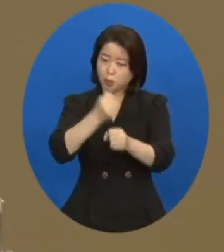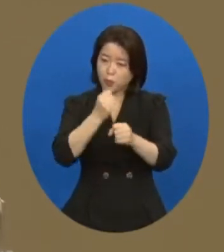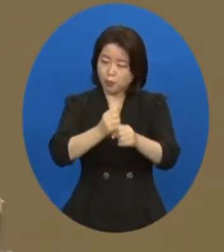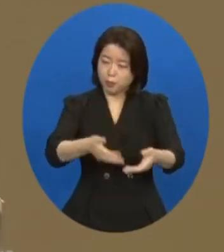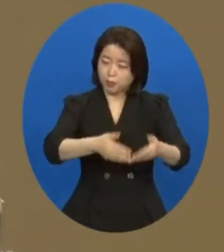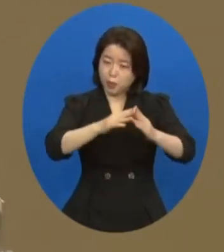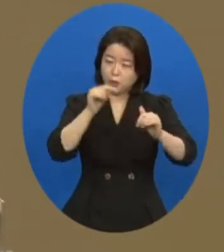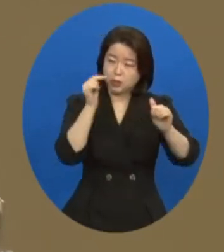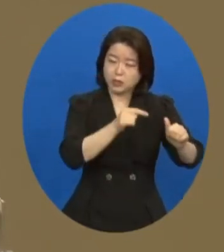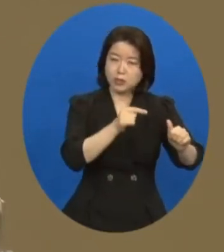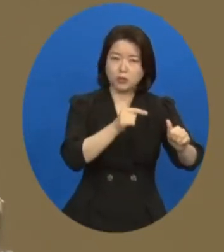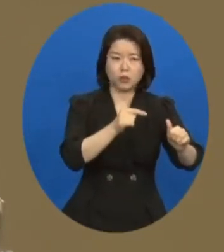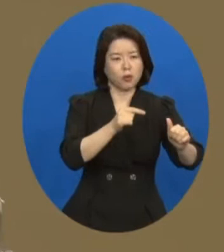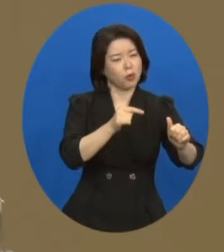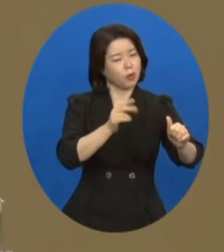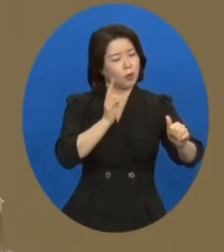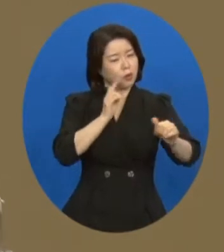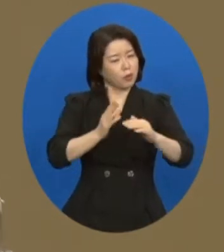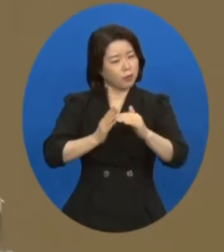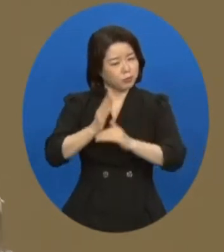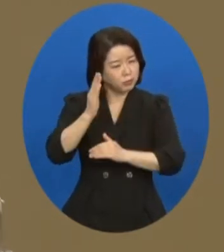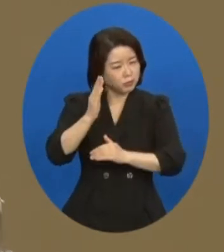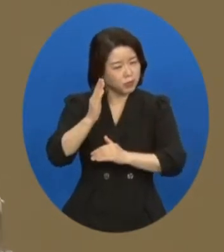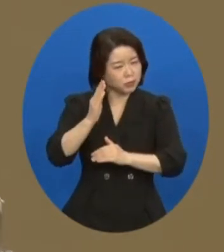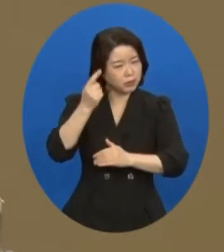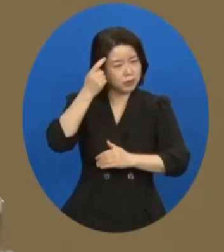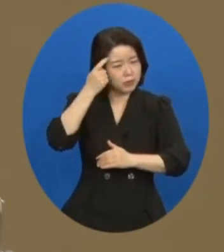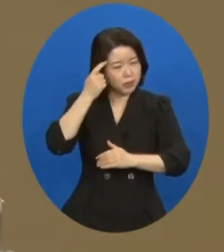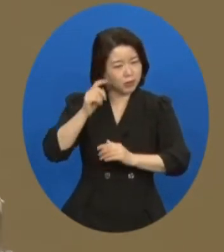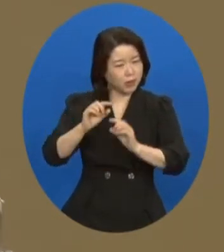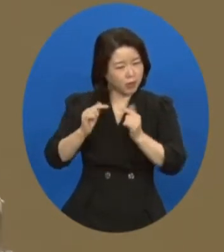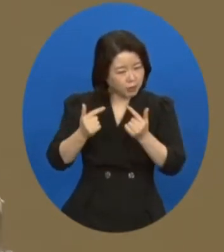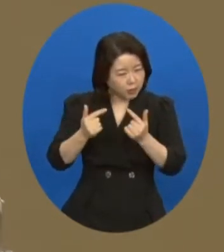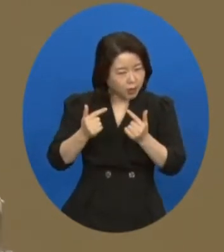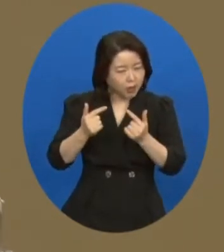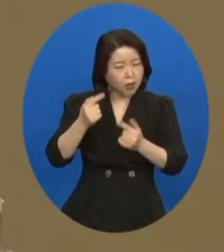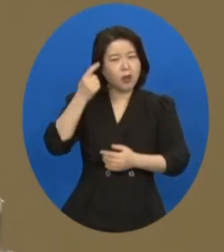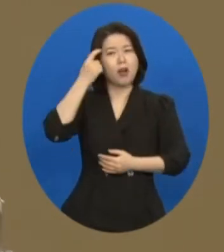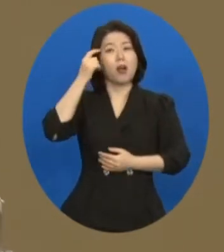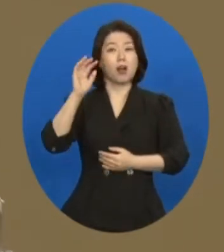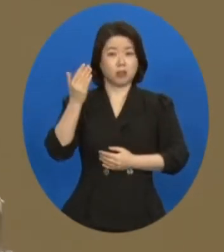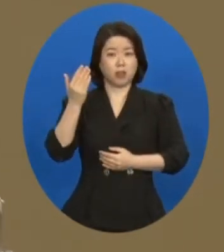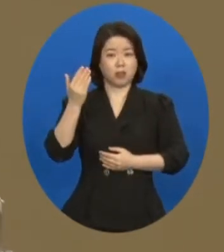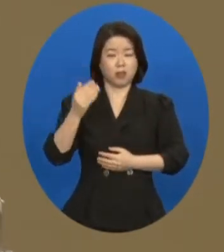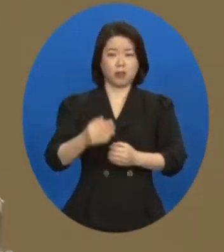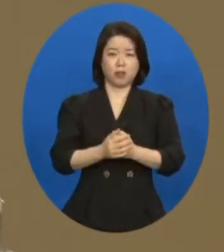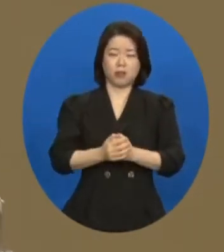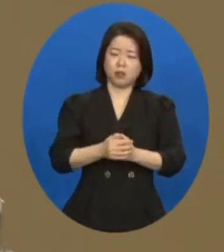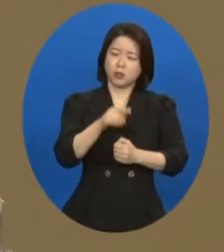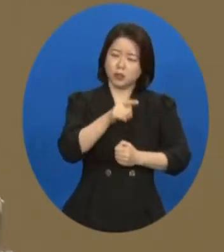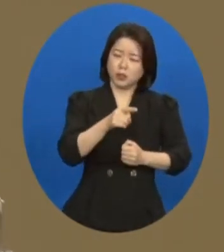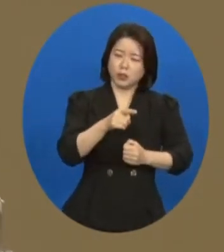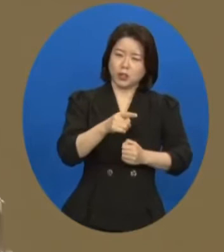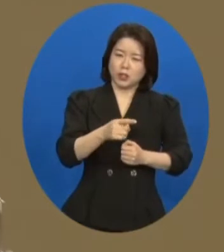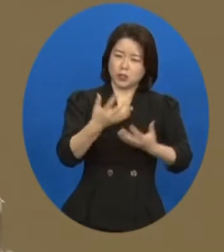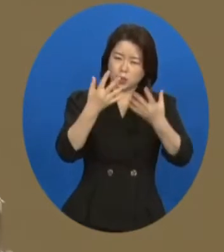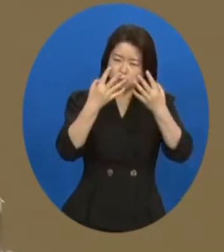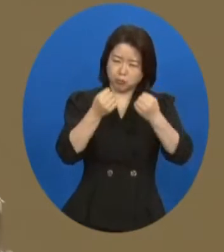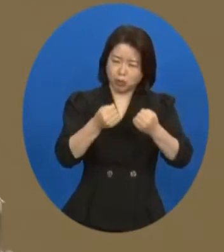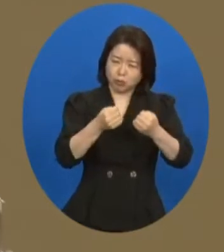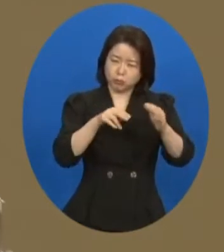생각하면 좀 지나치게 생각이 들 정도입니다 꼭 이렇게까지 해야 하나 하는